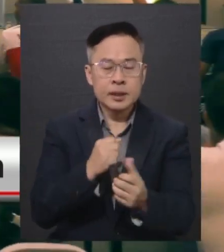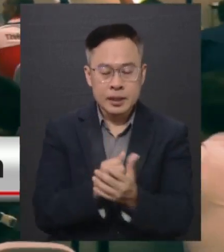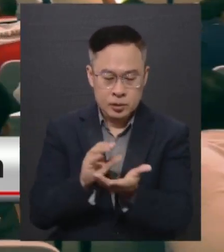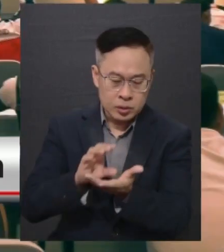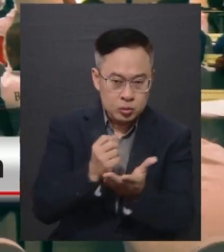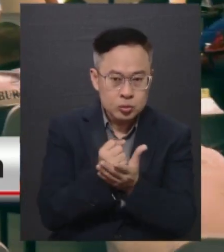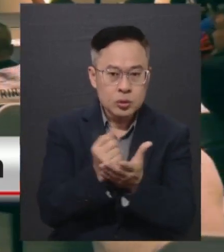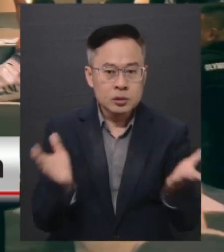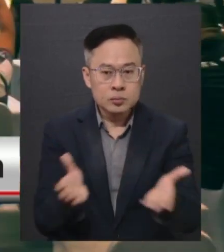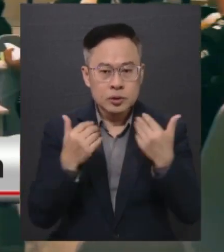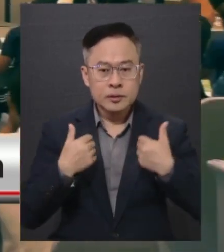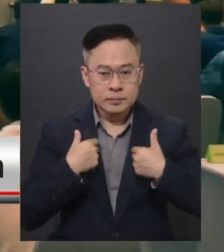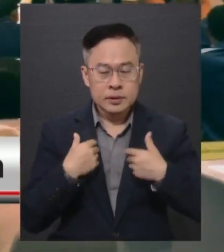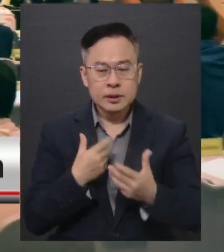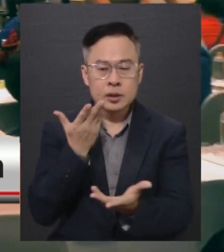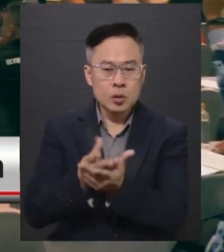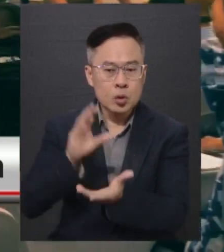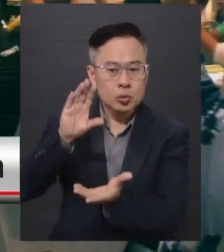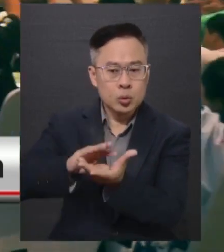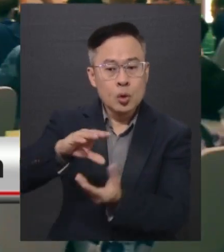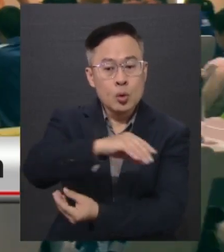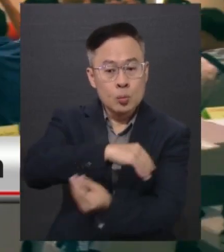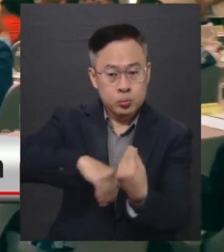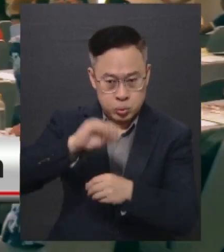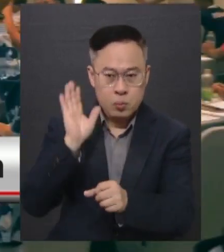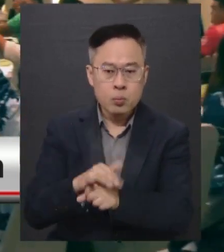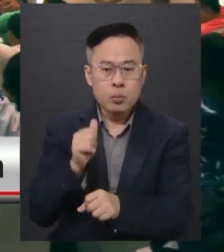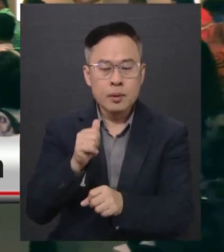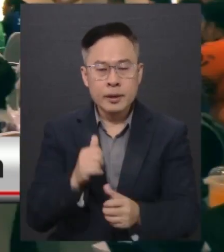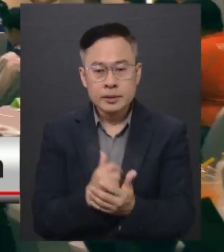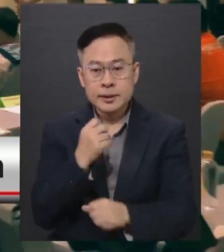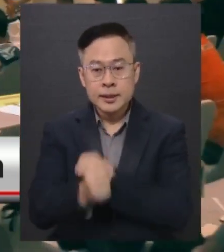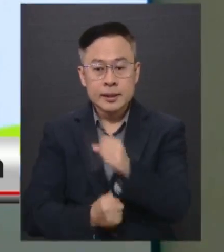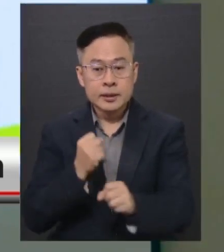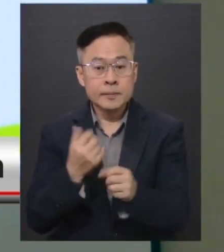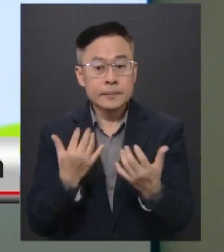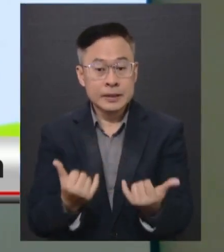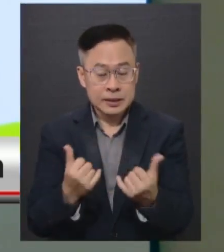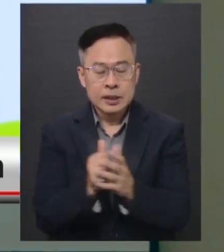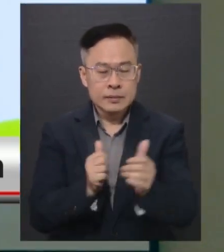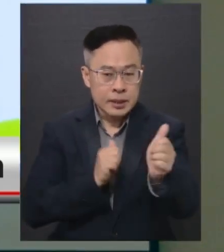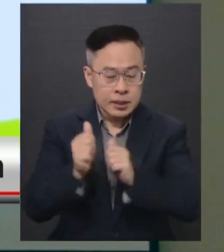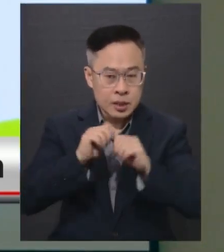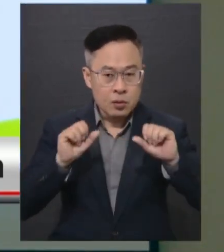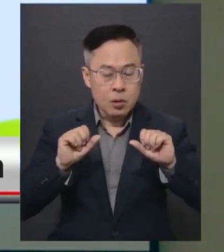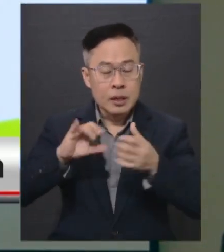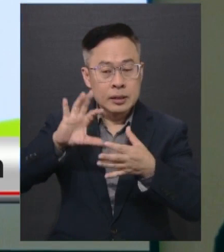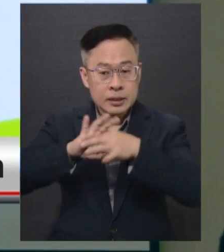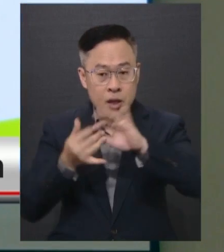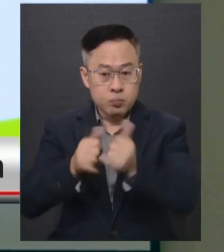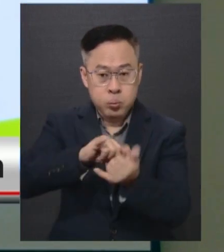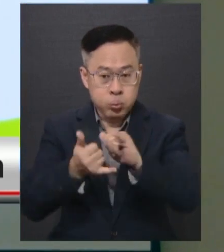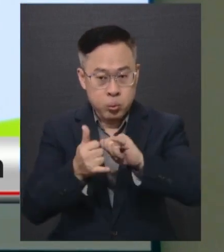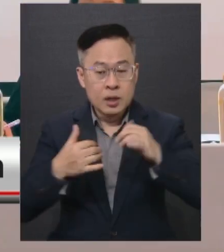ถช่วยสมาคมได้อีกเยอะเลยด้วยเช่นเดียวกันซึ่งนอกจากนี้ค่ะในปีนี้เนี่ยก็ยังมีรายการใหญ่ของสมาคมค่ะที่เตรียมจัด